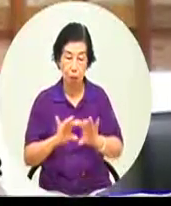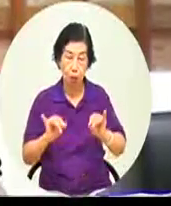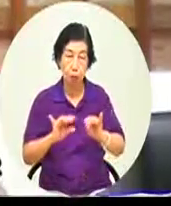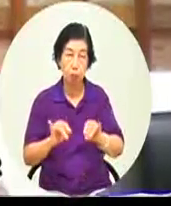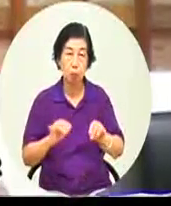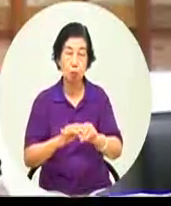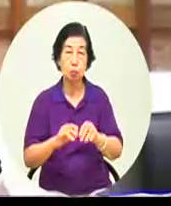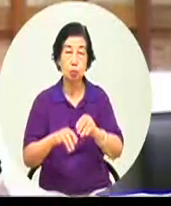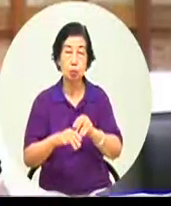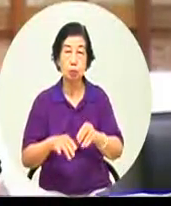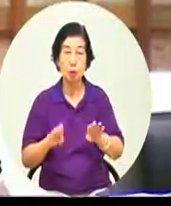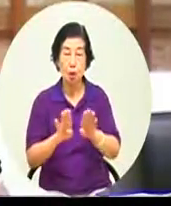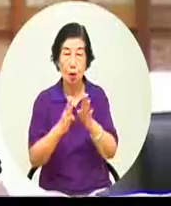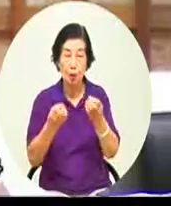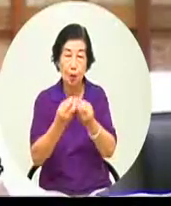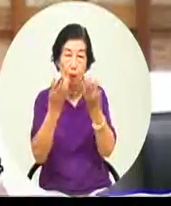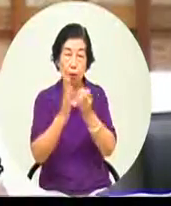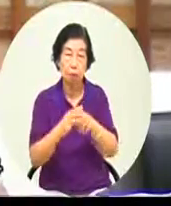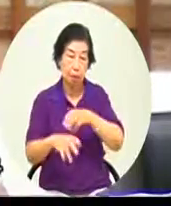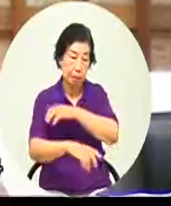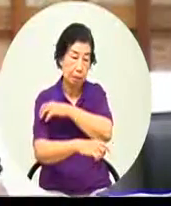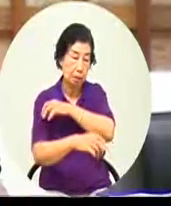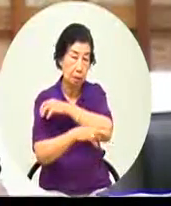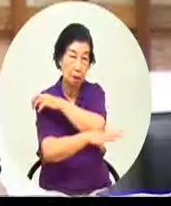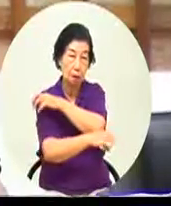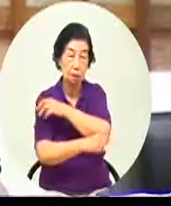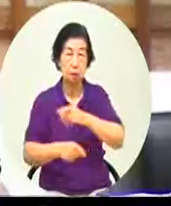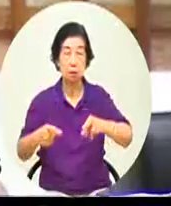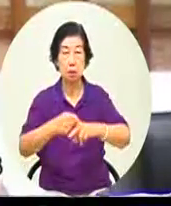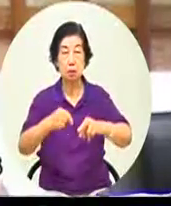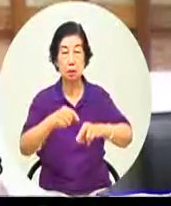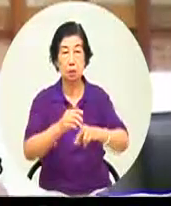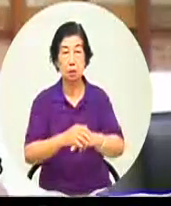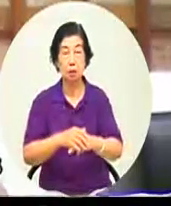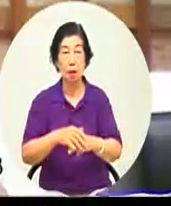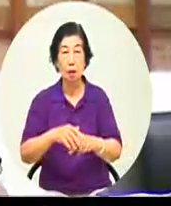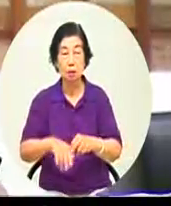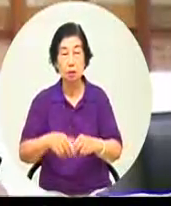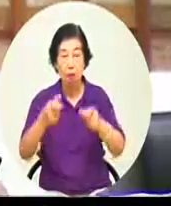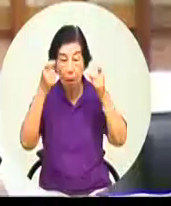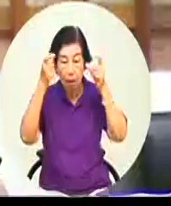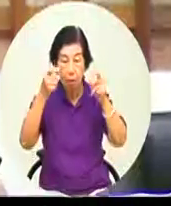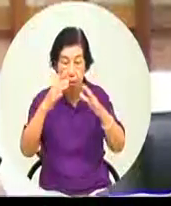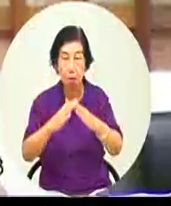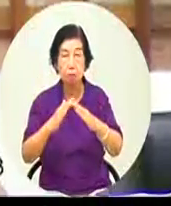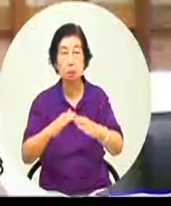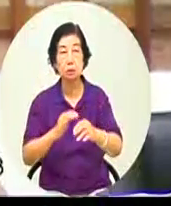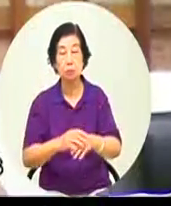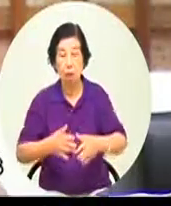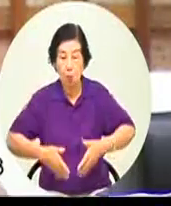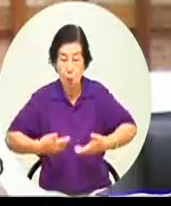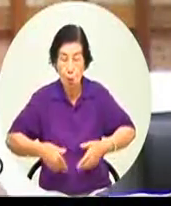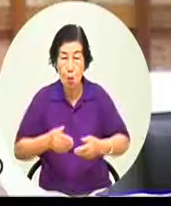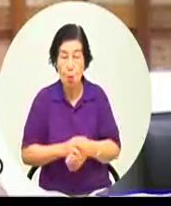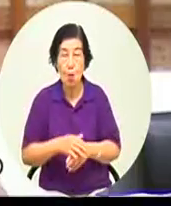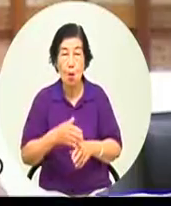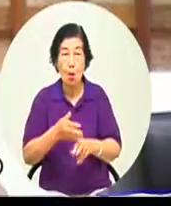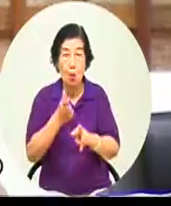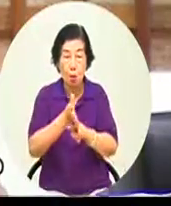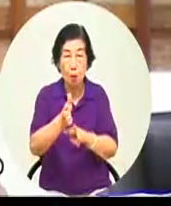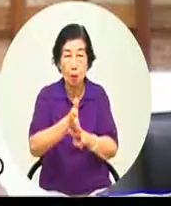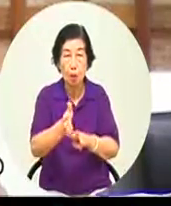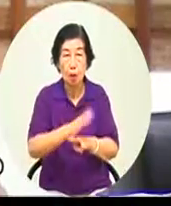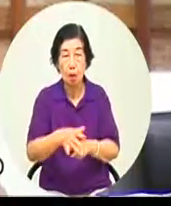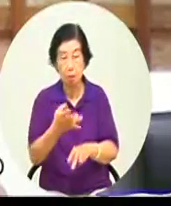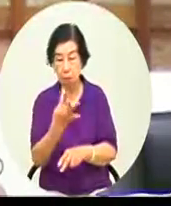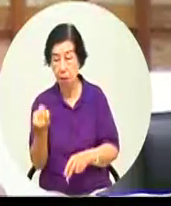够挹注到高雄市这个我们的轻轨有多少，我也在质疑啊。所